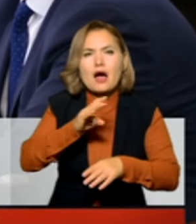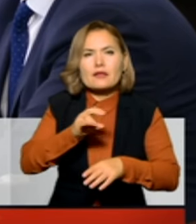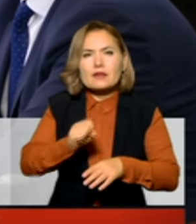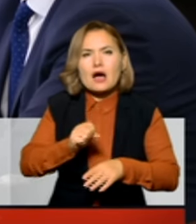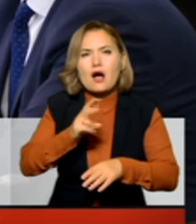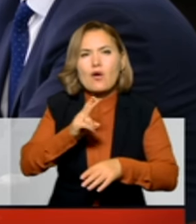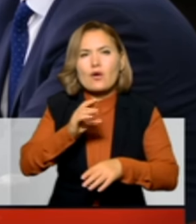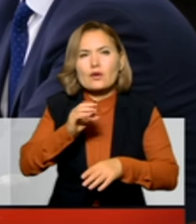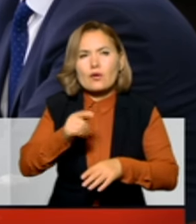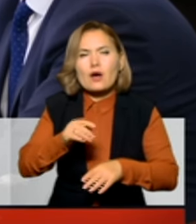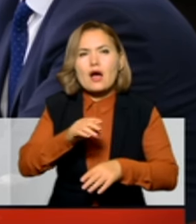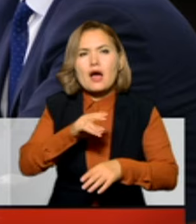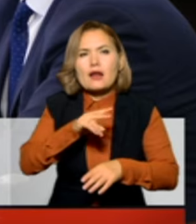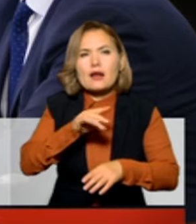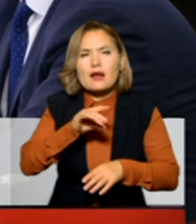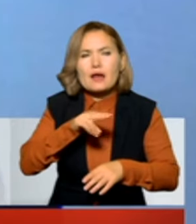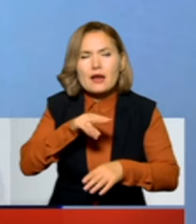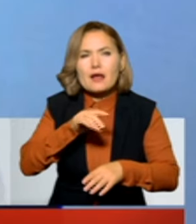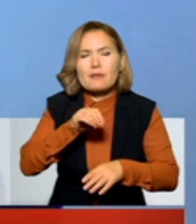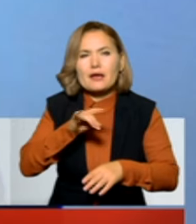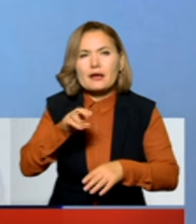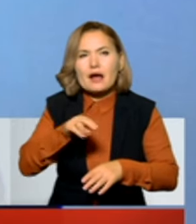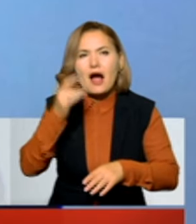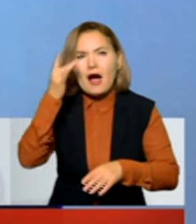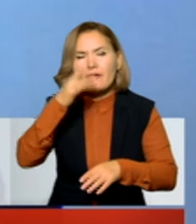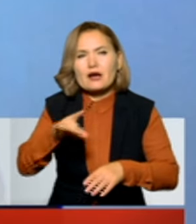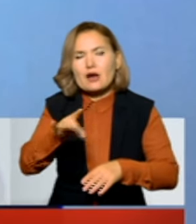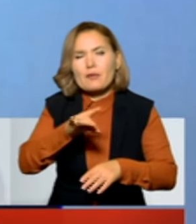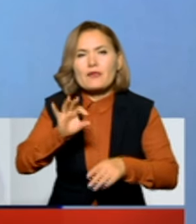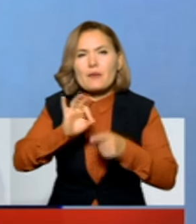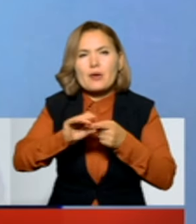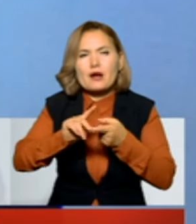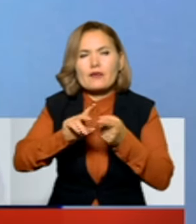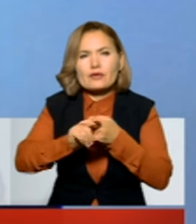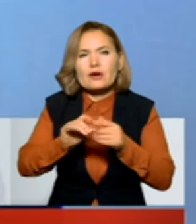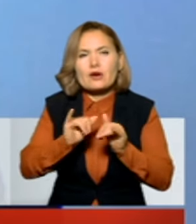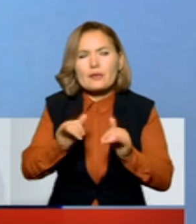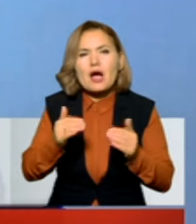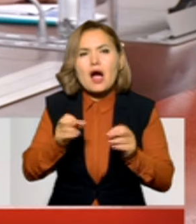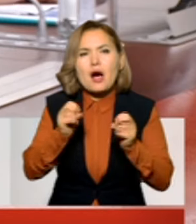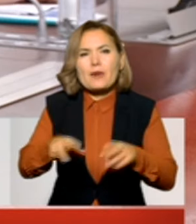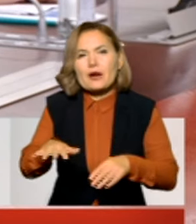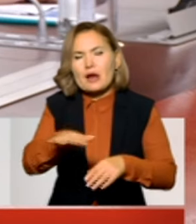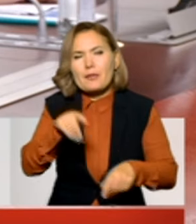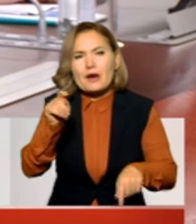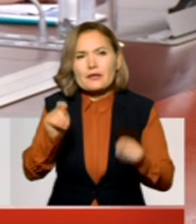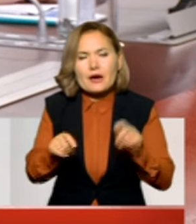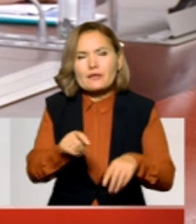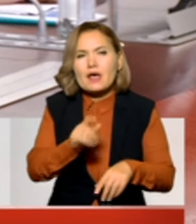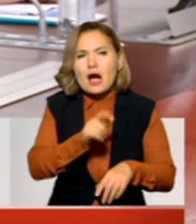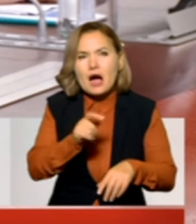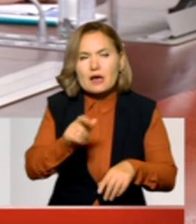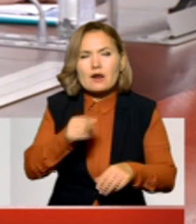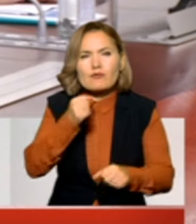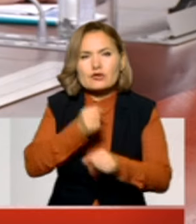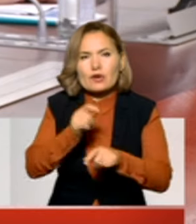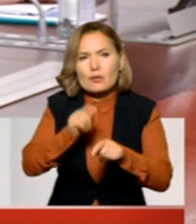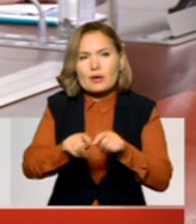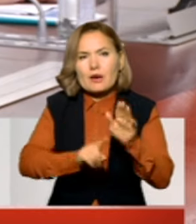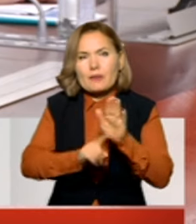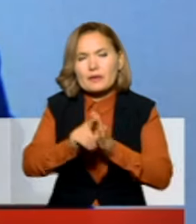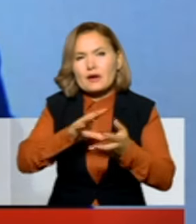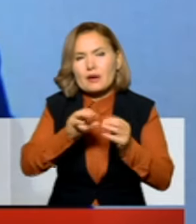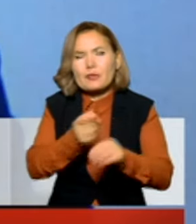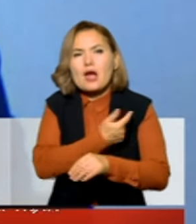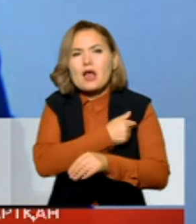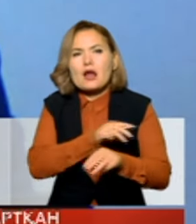Камерун, Либерия, Нигерия, Орталық Африка республикаларында мәз емес. Қазір қауіпті аймақтардан келген азаматтар ерекше бақылауға алынған.